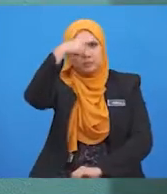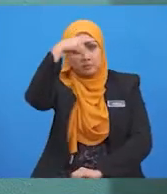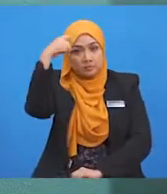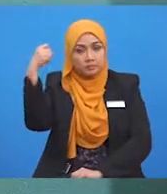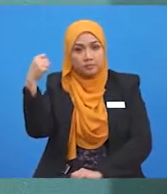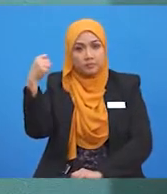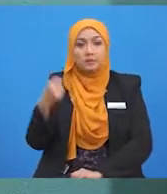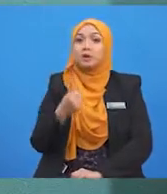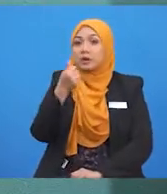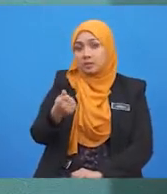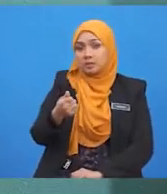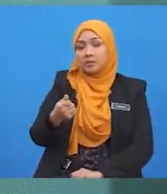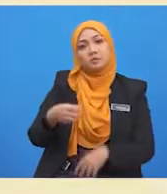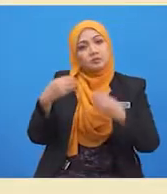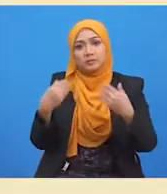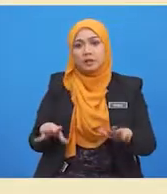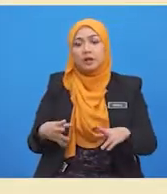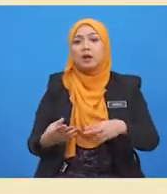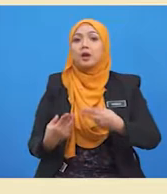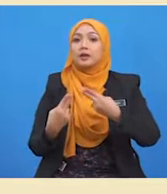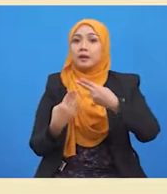ia telah kehilangan